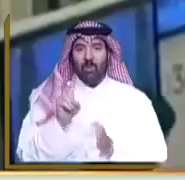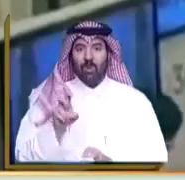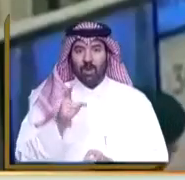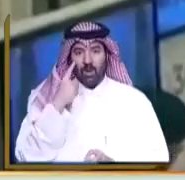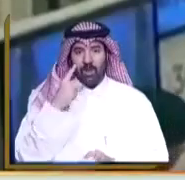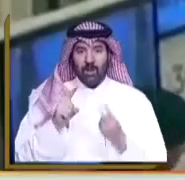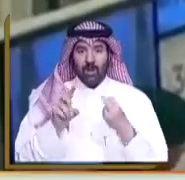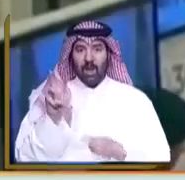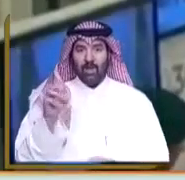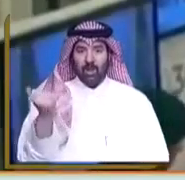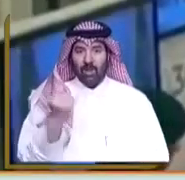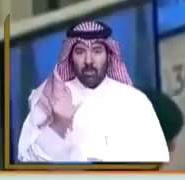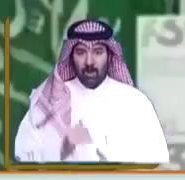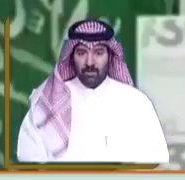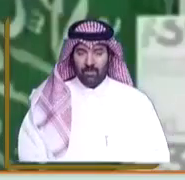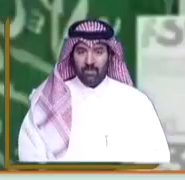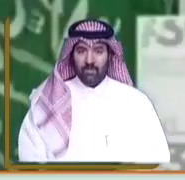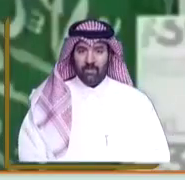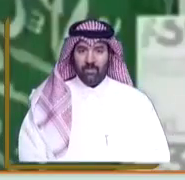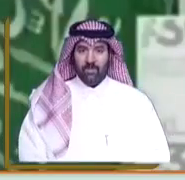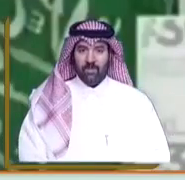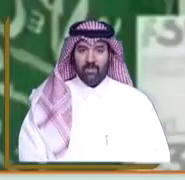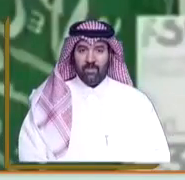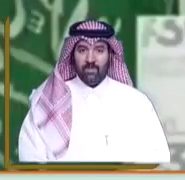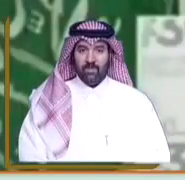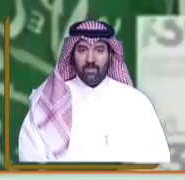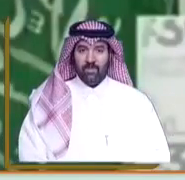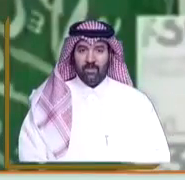مستهدفات رؤية المملكة 2030.